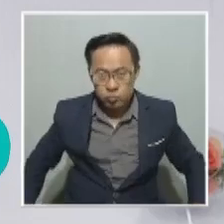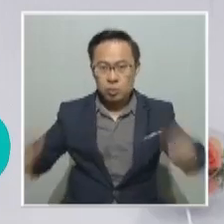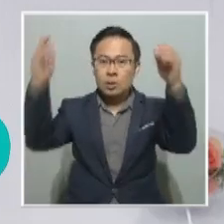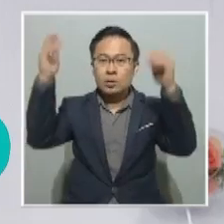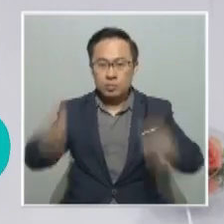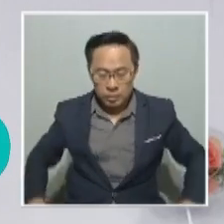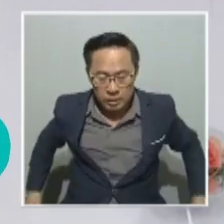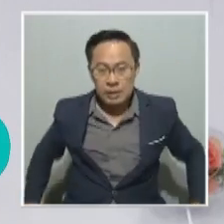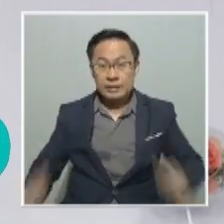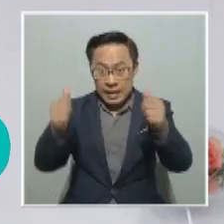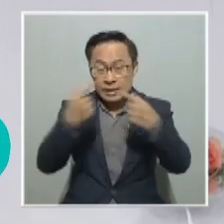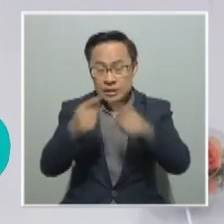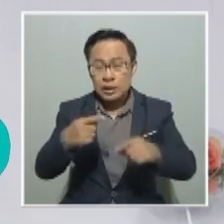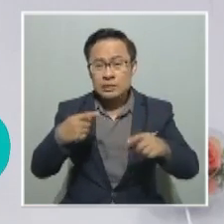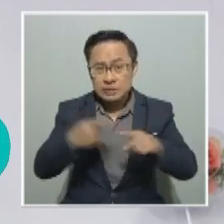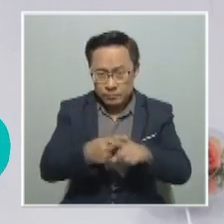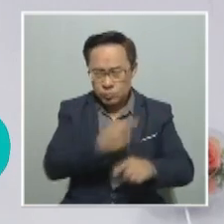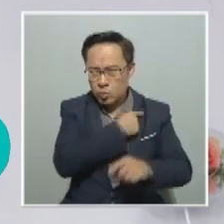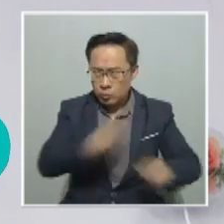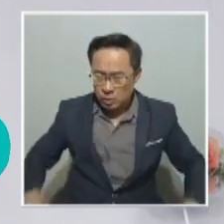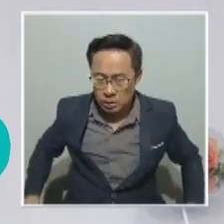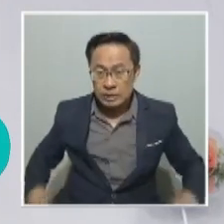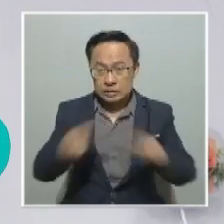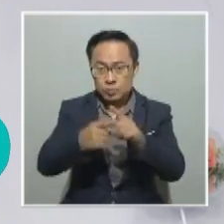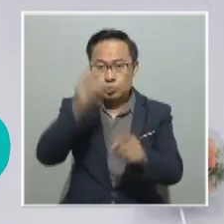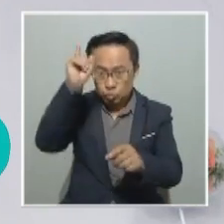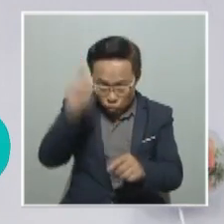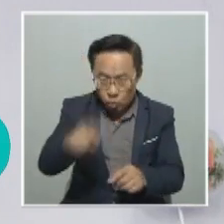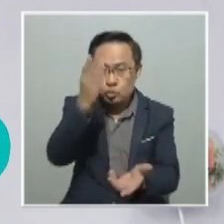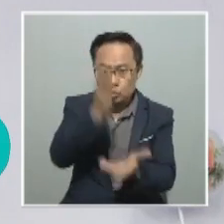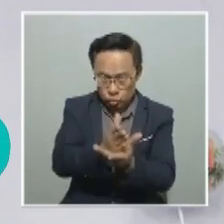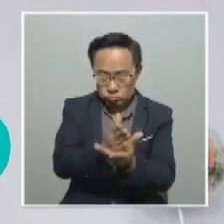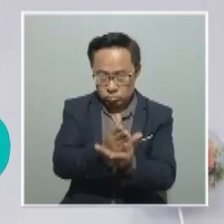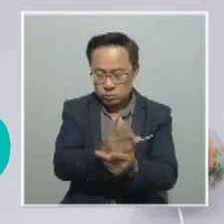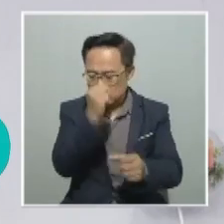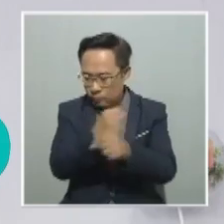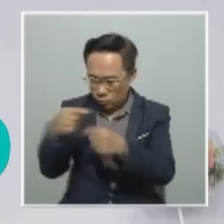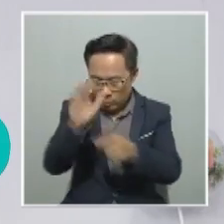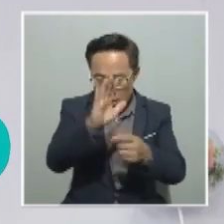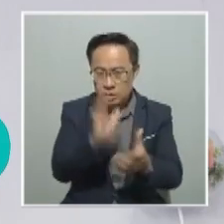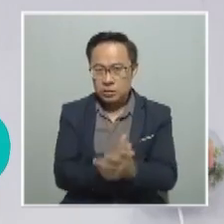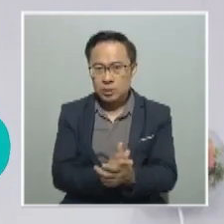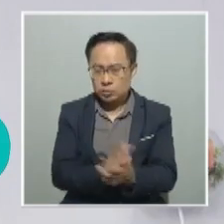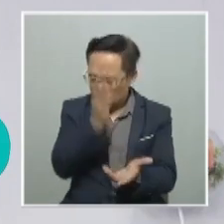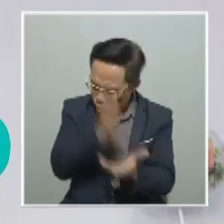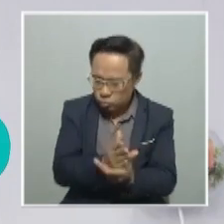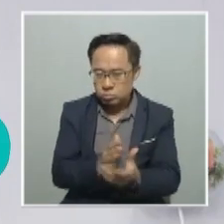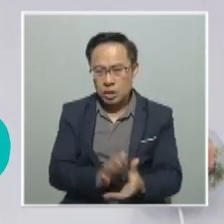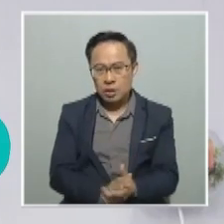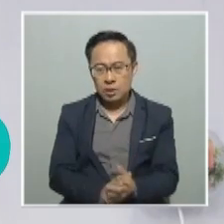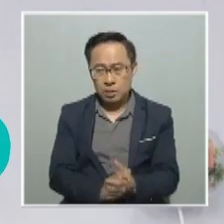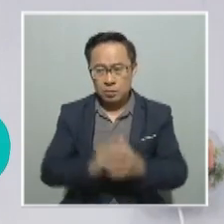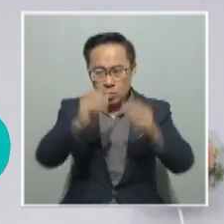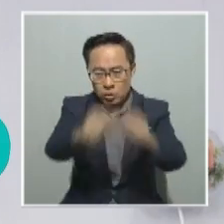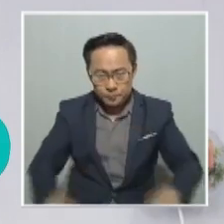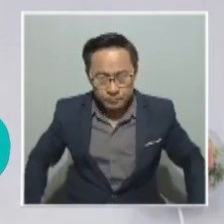แต่ถ้าเกิดเวียงแล้วเจ็บให้หยุดเพราะว่าผมมีคนรู้จักเนี่ยหลายคนเลยที่มาแล้วก็แบบว่าเวียงไปแล้วอาทิตย์นึงแล้วเจ็บมากแล้วก็ยังจะเวียงต่อไป เวีย